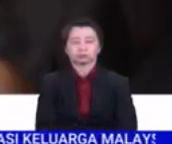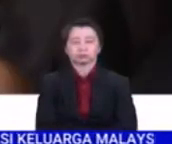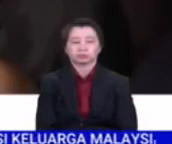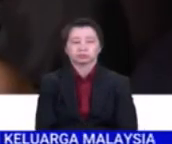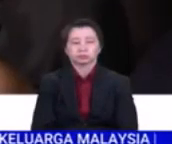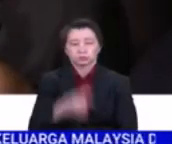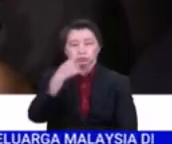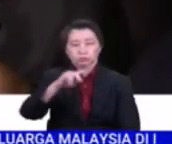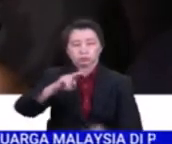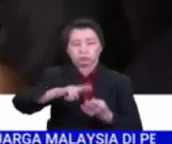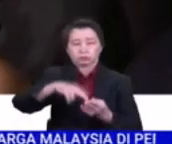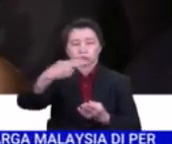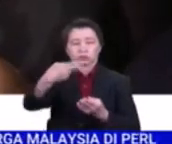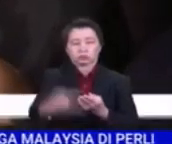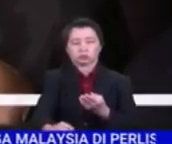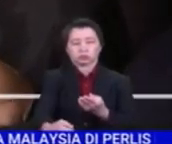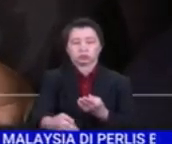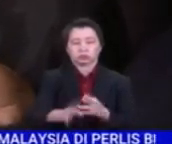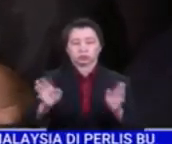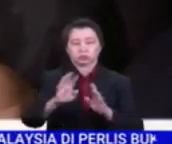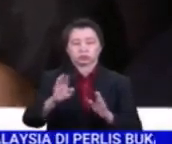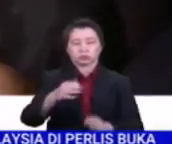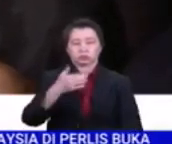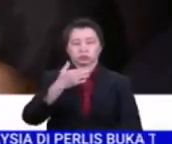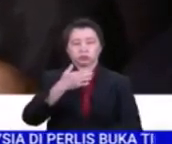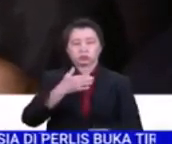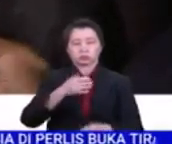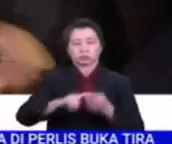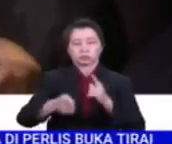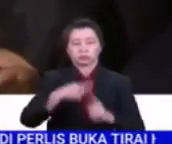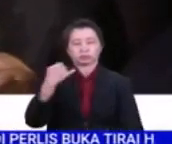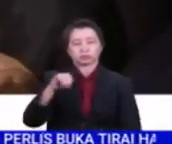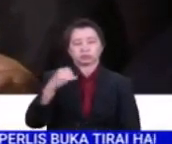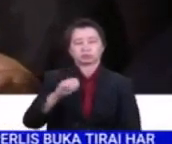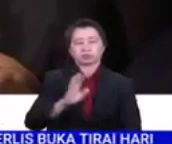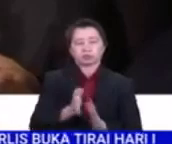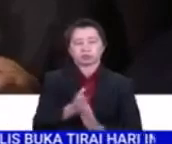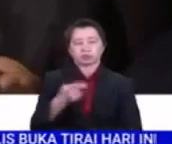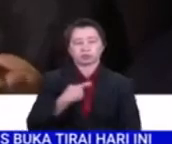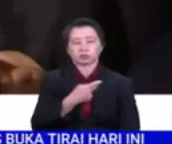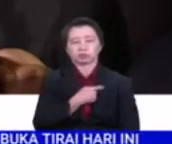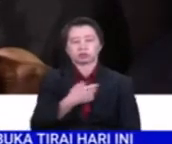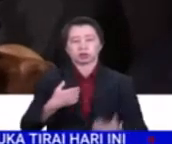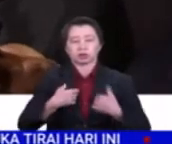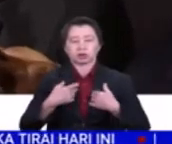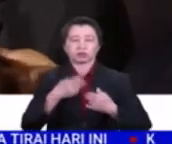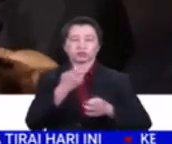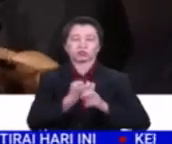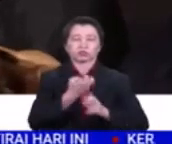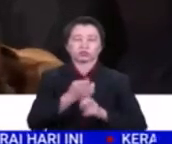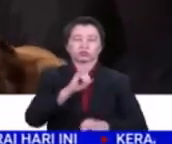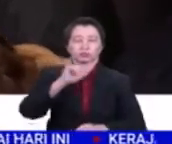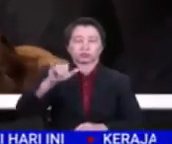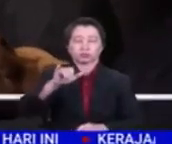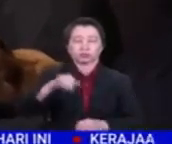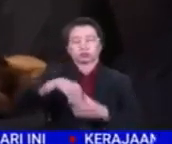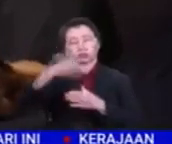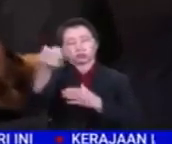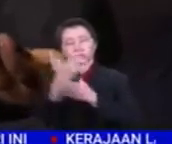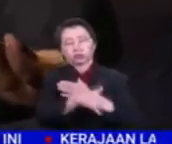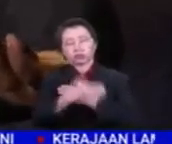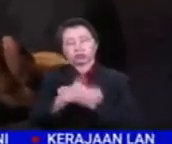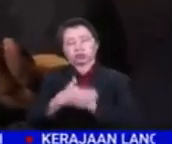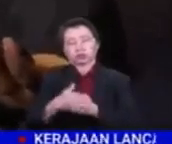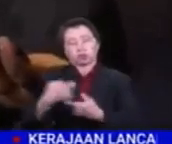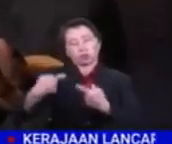Untuk terjun sebab dia bukan space friendly, jadi kami ada susah sikit nak pergi competition di luar negara sebab